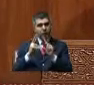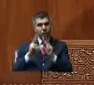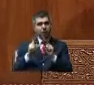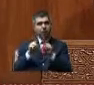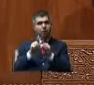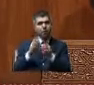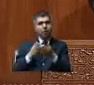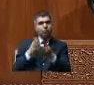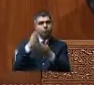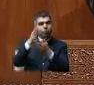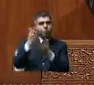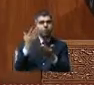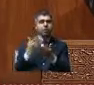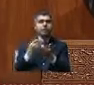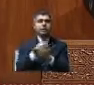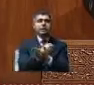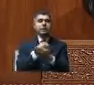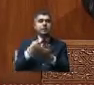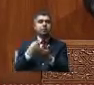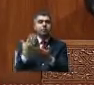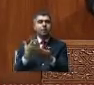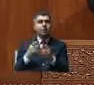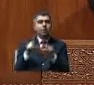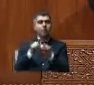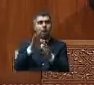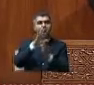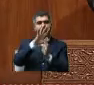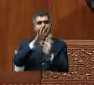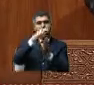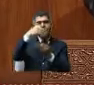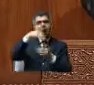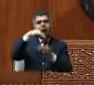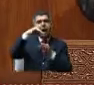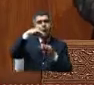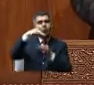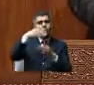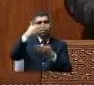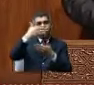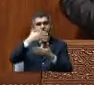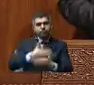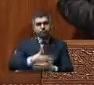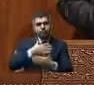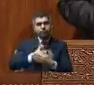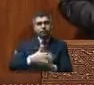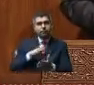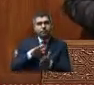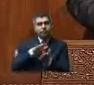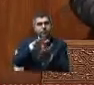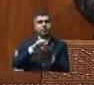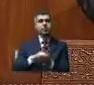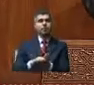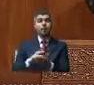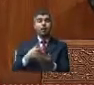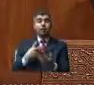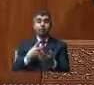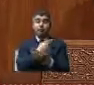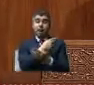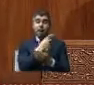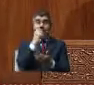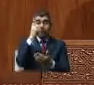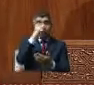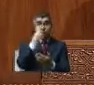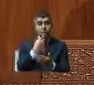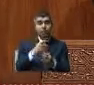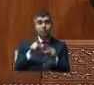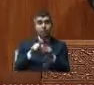بعض المرات شي حاجه بحال سكانير ولا بحال شي شي شي شي شي, شي, شي عمليه جراحيه